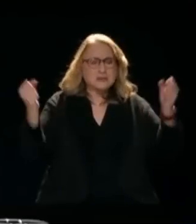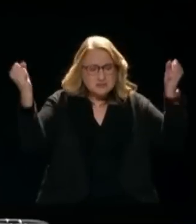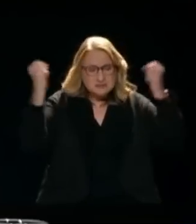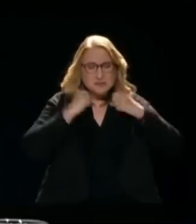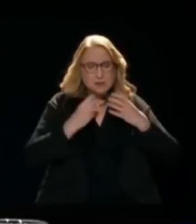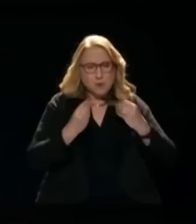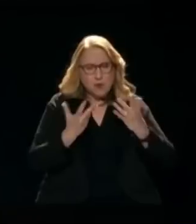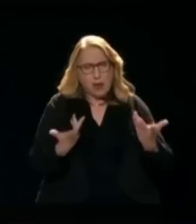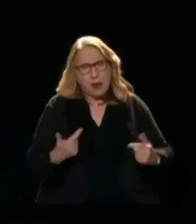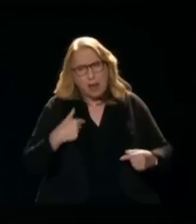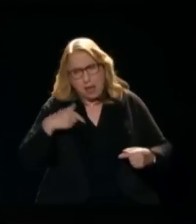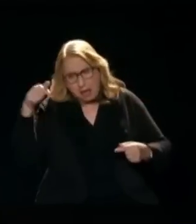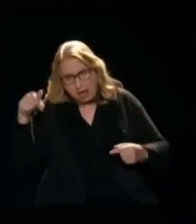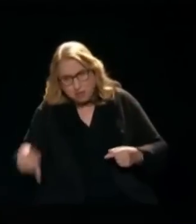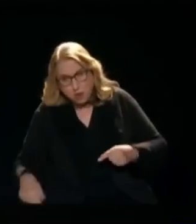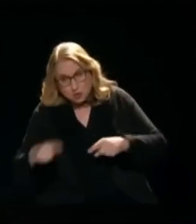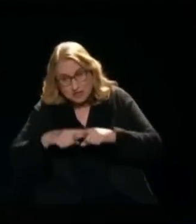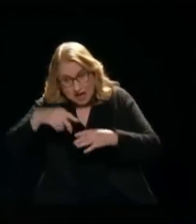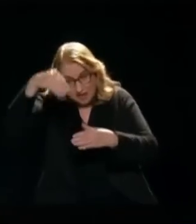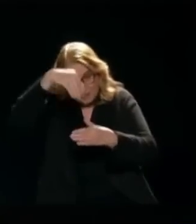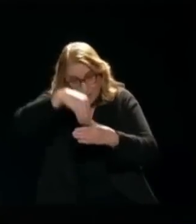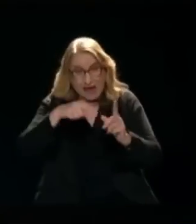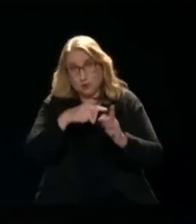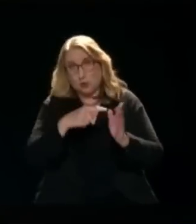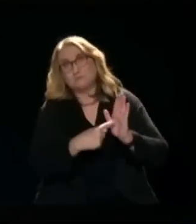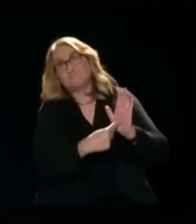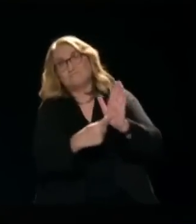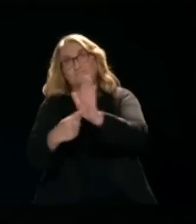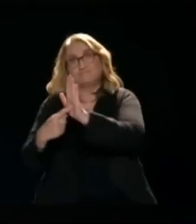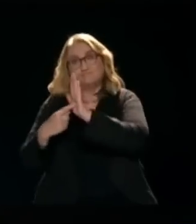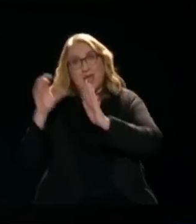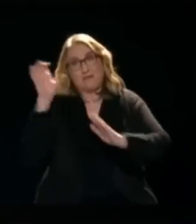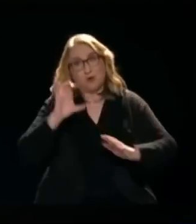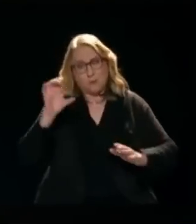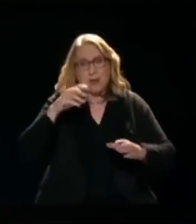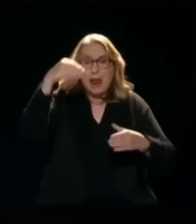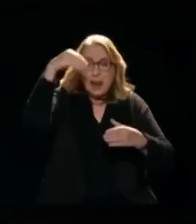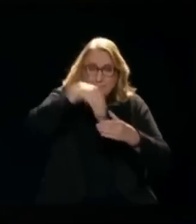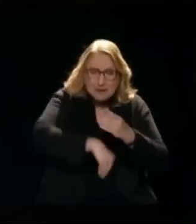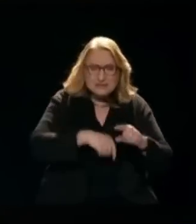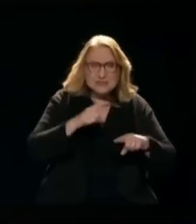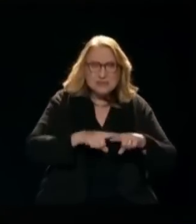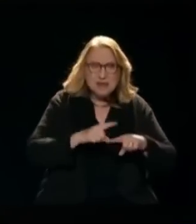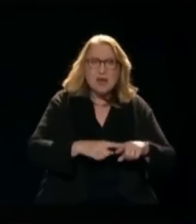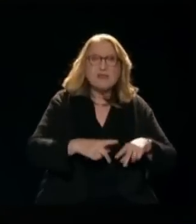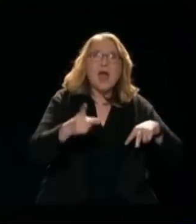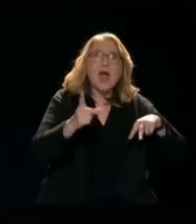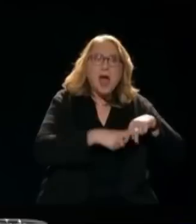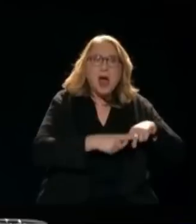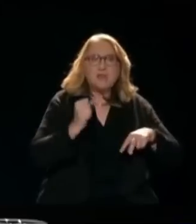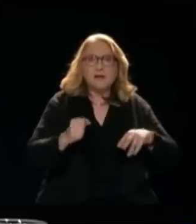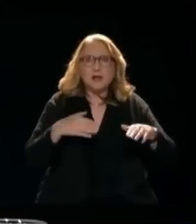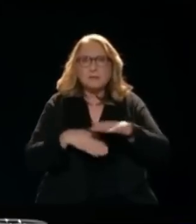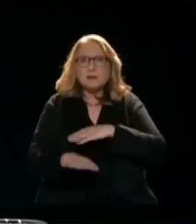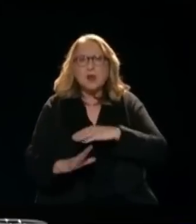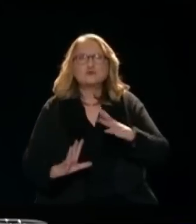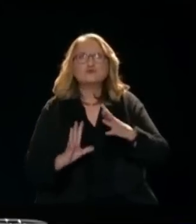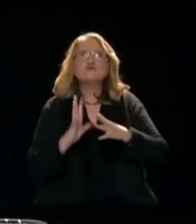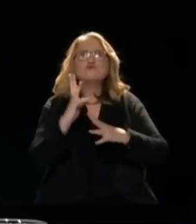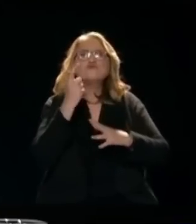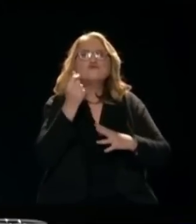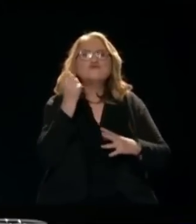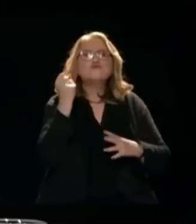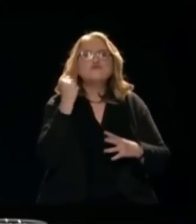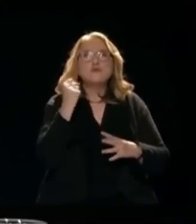Λοιπόν, αποκατάσταση της δημοσιονομικής κυριαρχίας. Πώς το εννοείται αυτό? Δημοσιονομική κυριαρχία, το πρώτο πράγμα